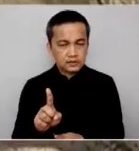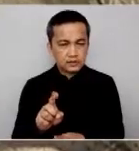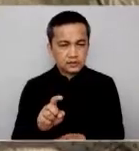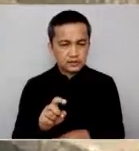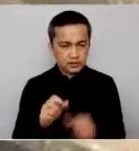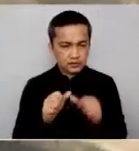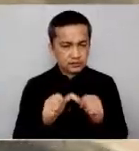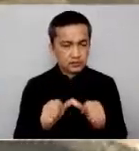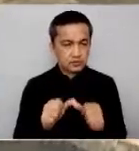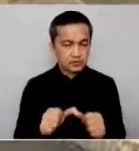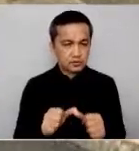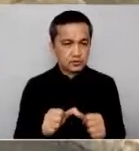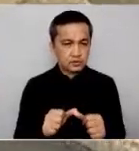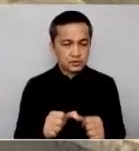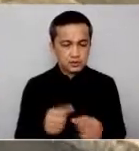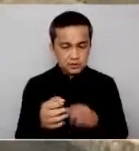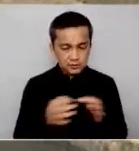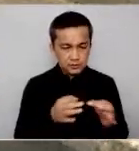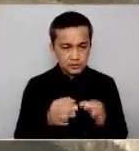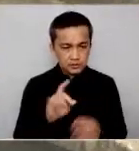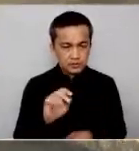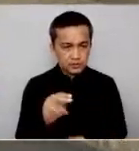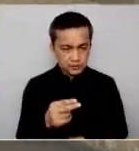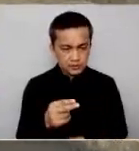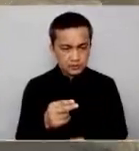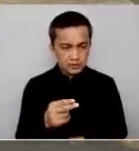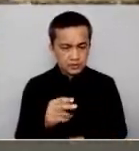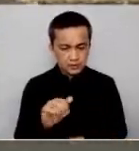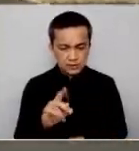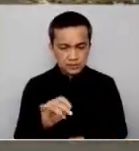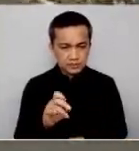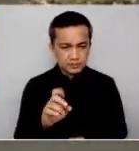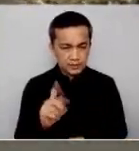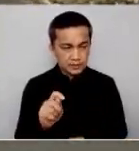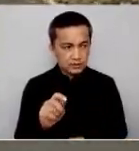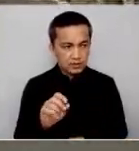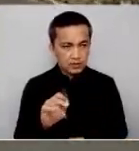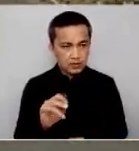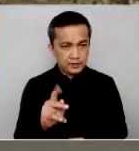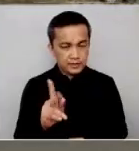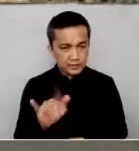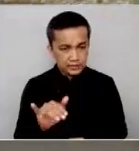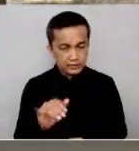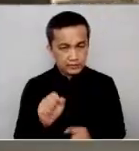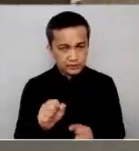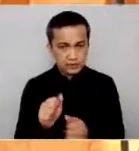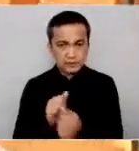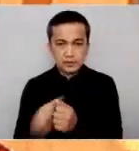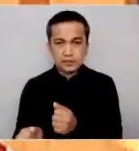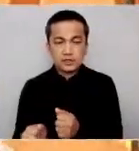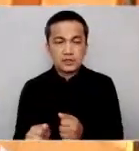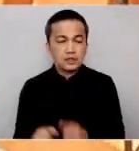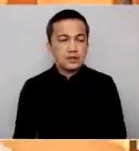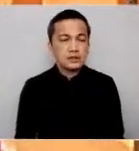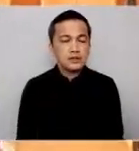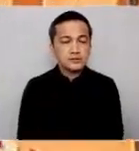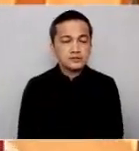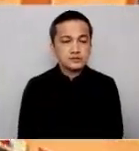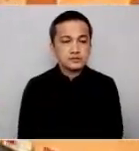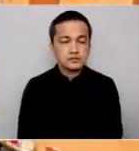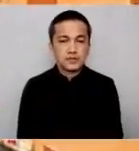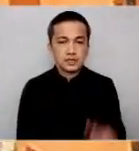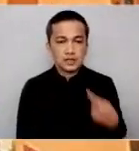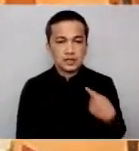ongoing. At saka paliwanag din ng DPWH, yung asphalt overlay, pwede nang daanan yun. Pero yung nagkaroon ng